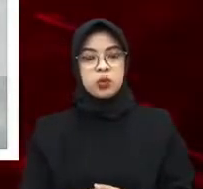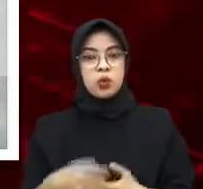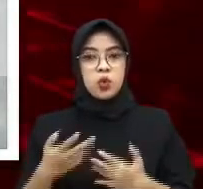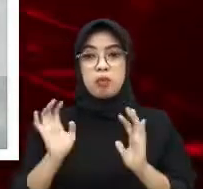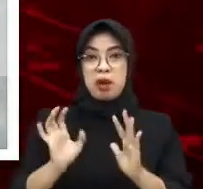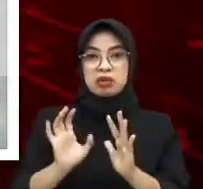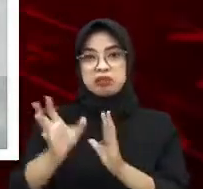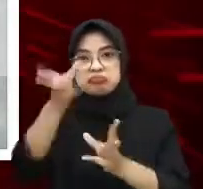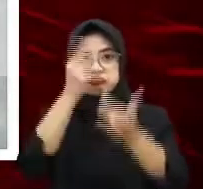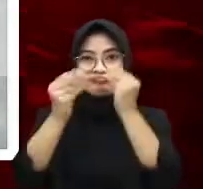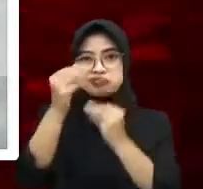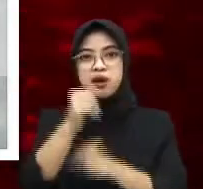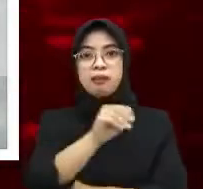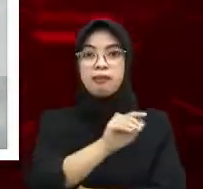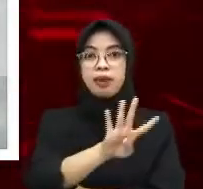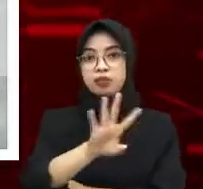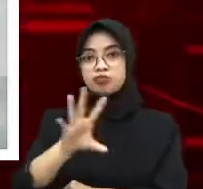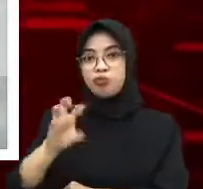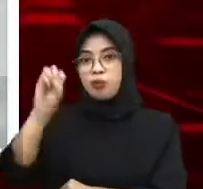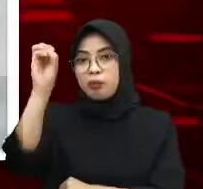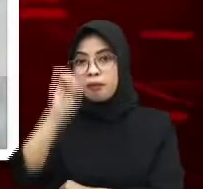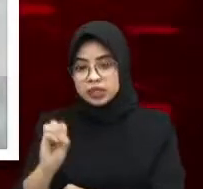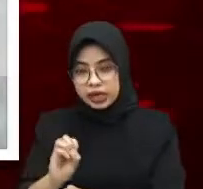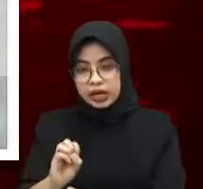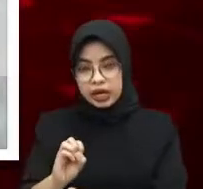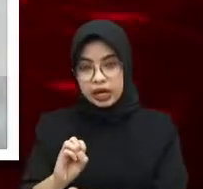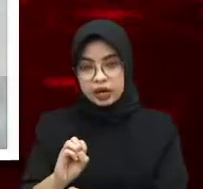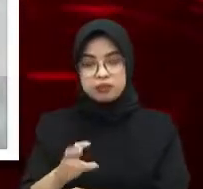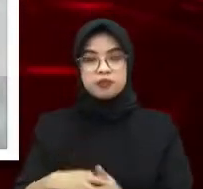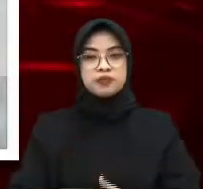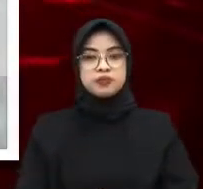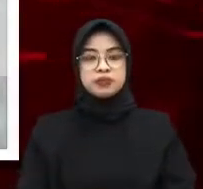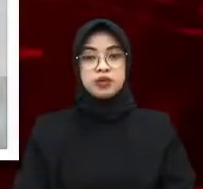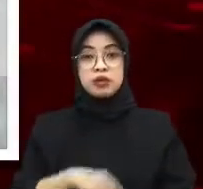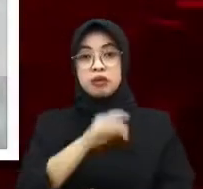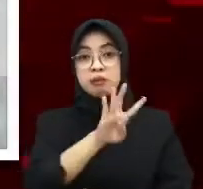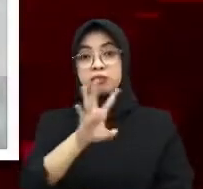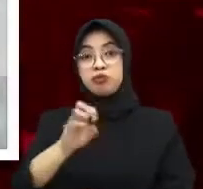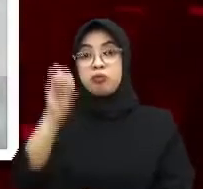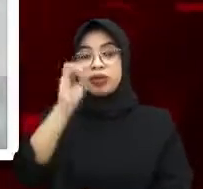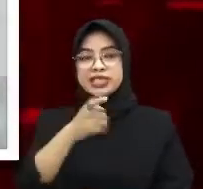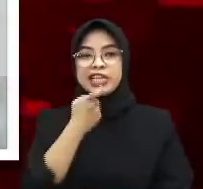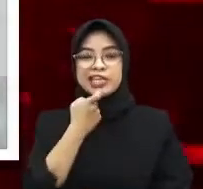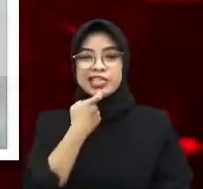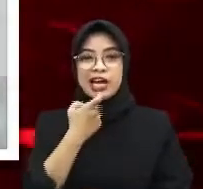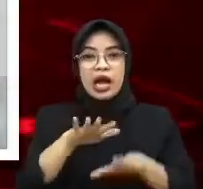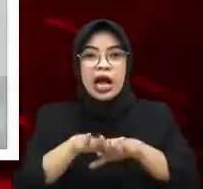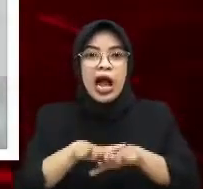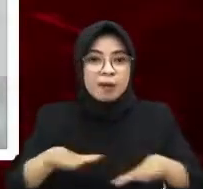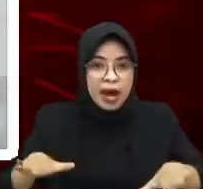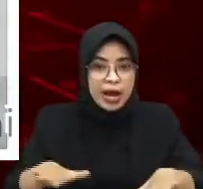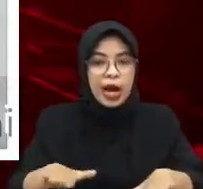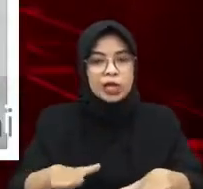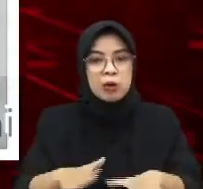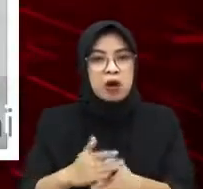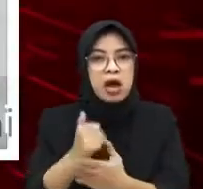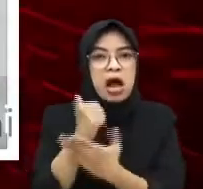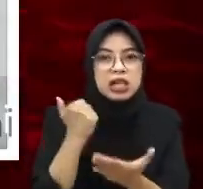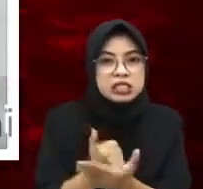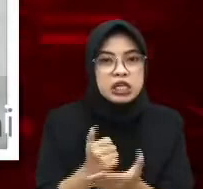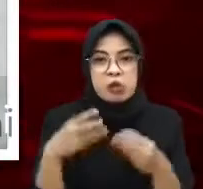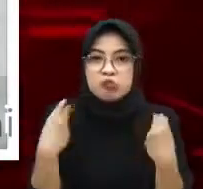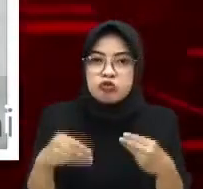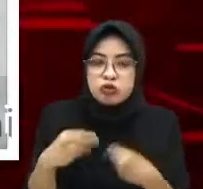karena 40% sebagian besarnya itu terkait dengan isu keamanan dan kemanjuran. Nah, salah